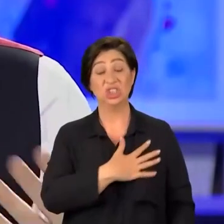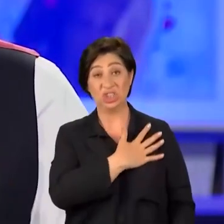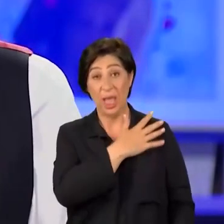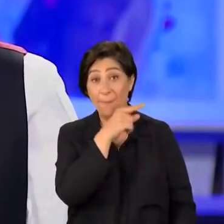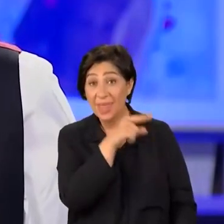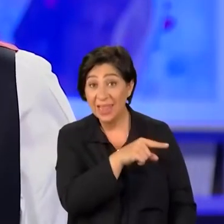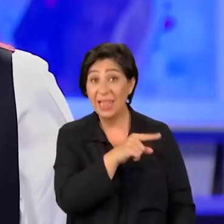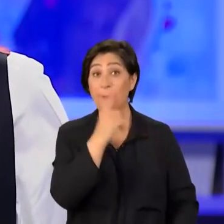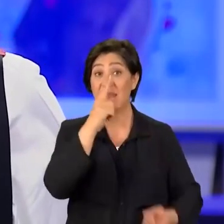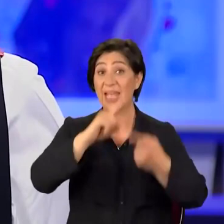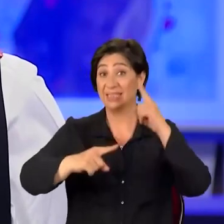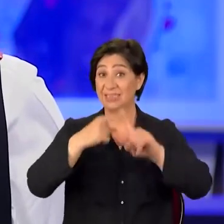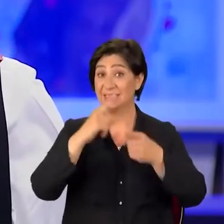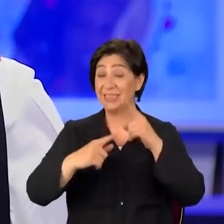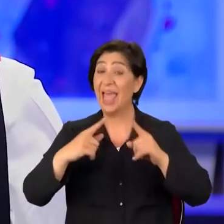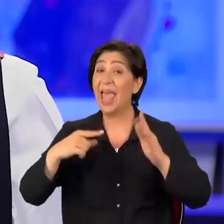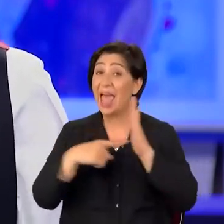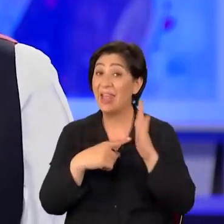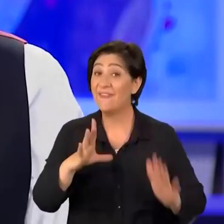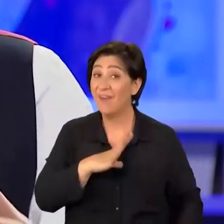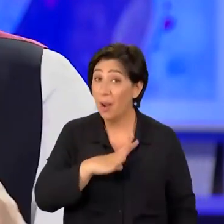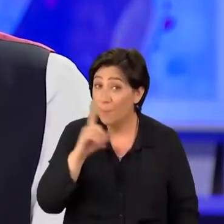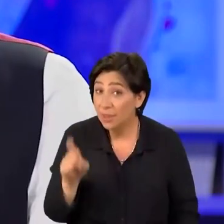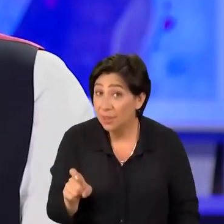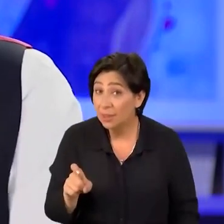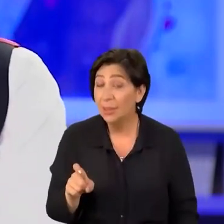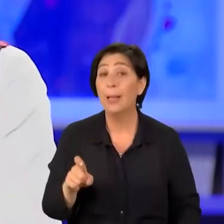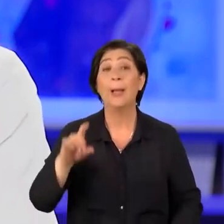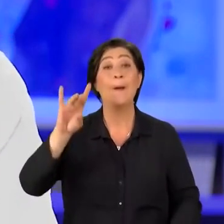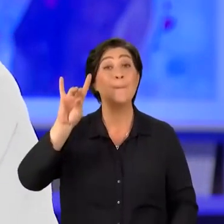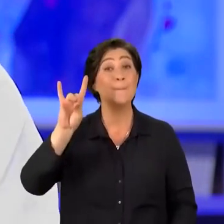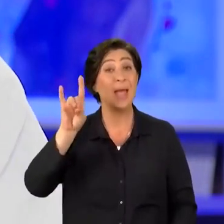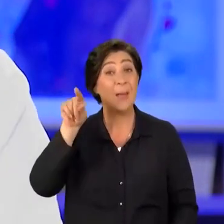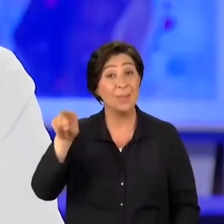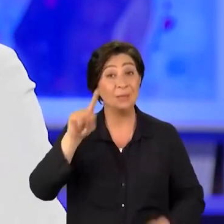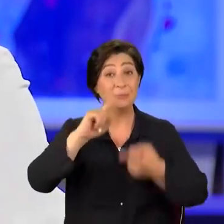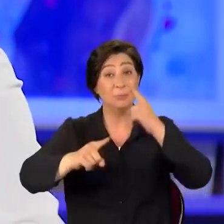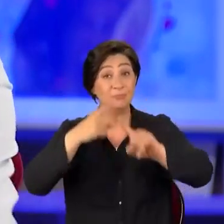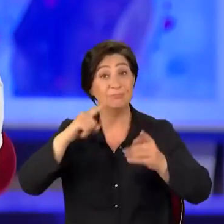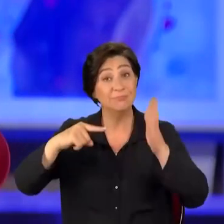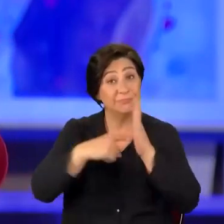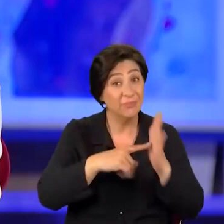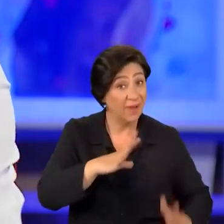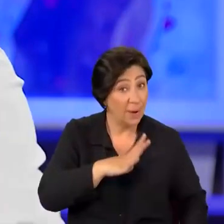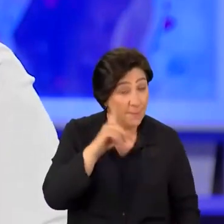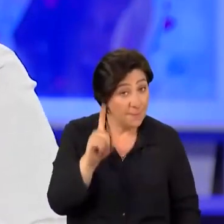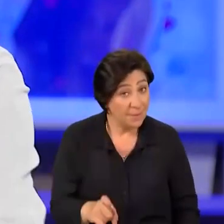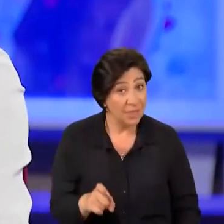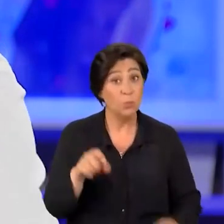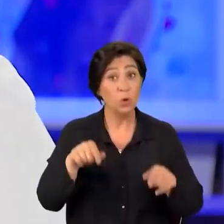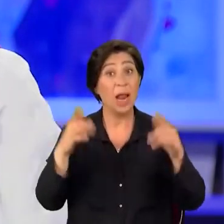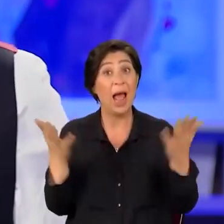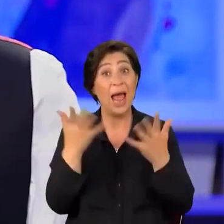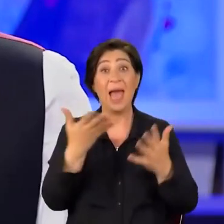CHP'nin bir siyasi hedefi var mı? MHP'nin siyasi bir hedefi var mı? Bir ideolojisi var mı? Bugün